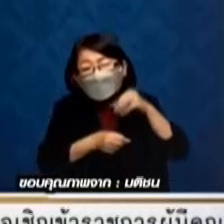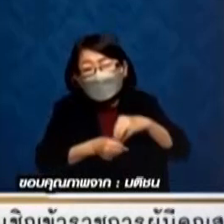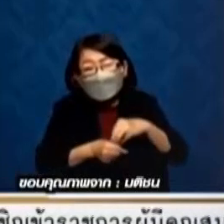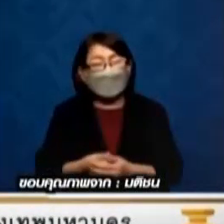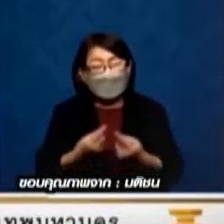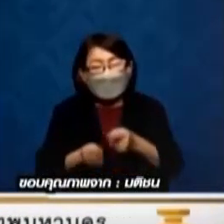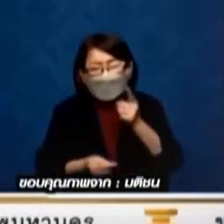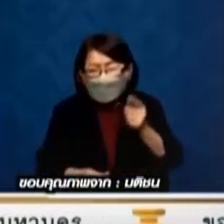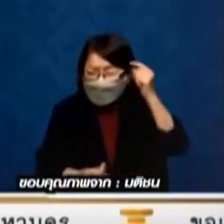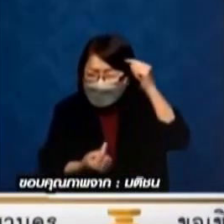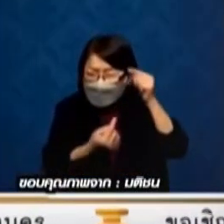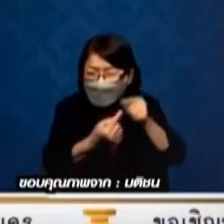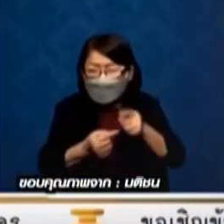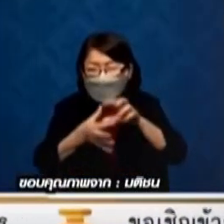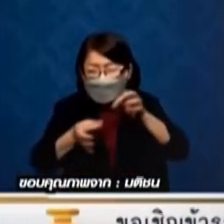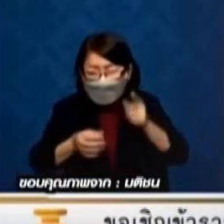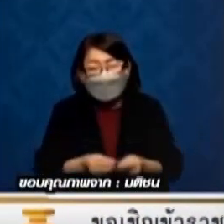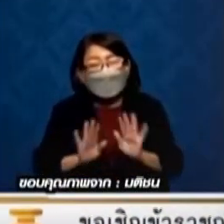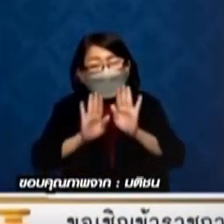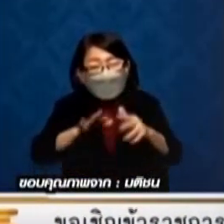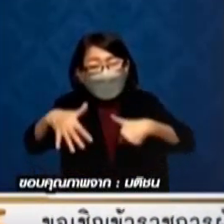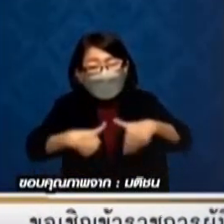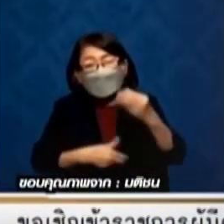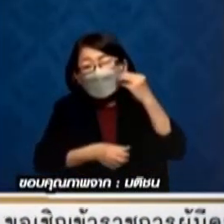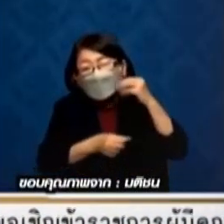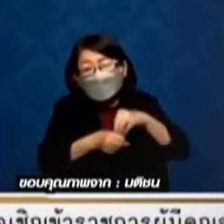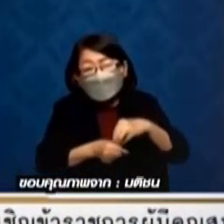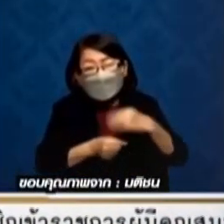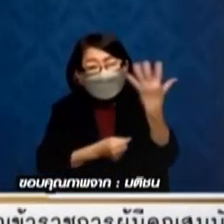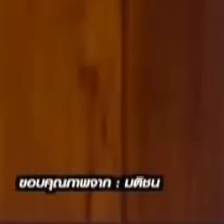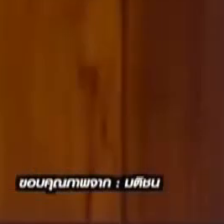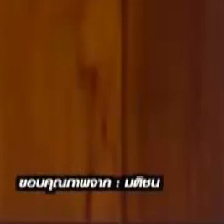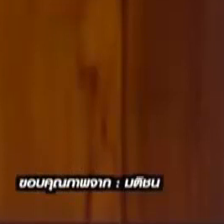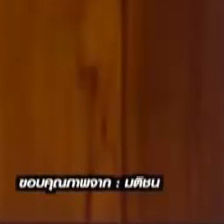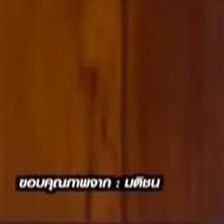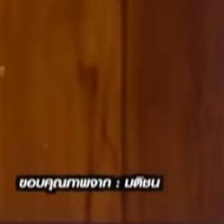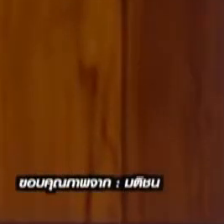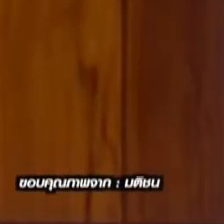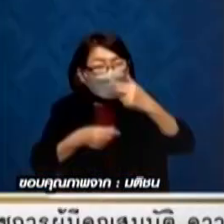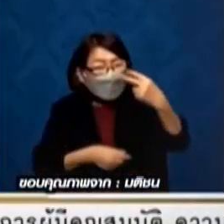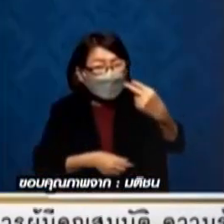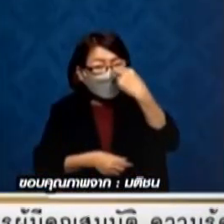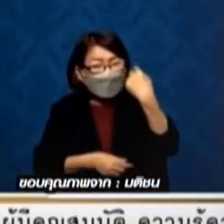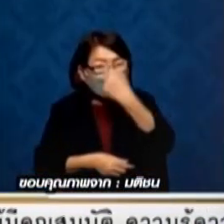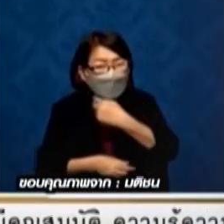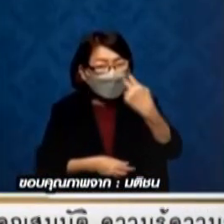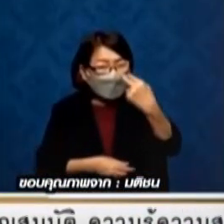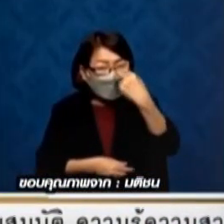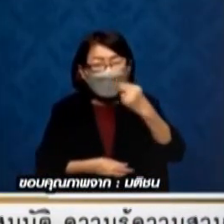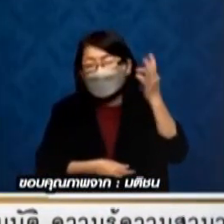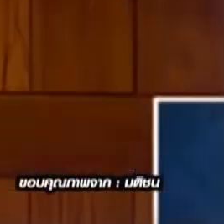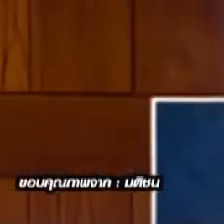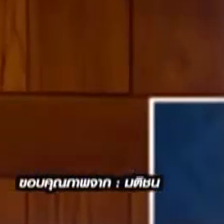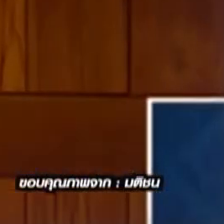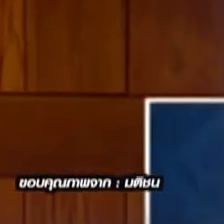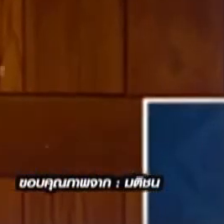ฟังกันฮะ ประชาชนที่บ้านนะครับท่านได้ฟังผมอยู่ตอนนี้ท่านดูหน้าผมท่านฟังผมผมพูดจ